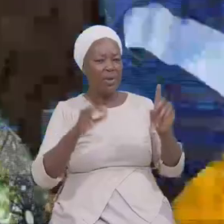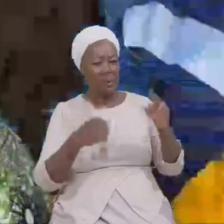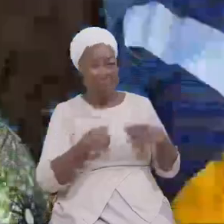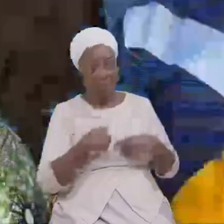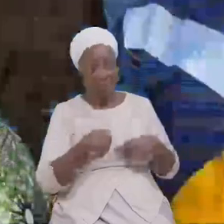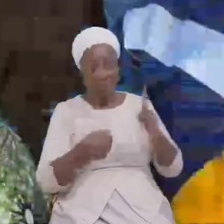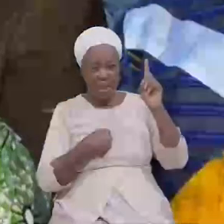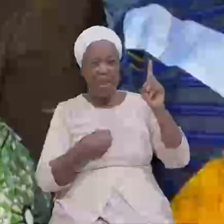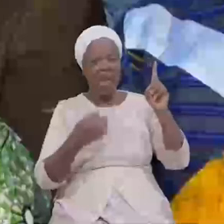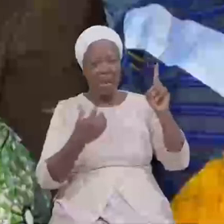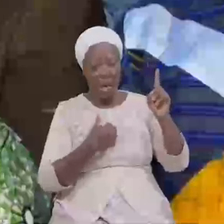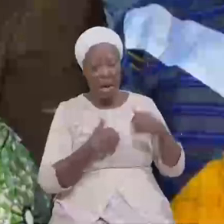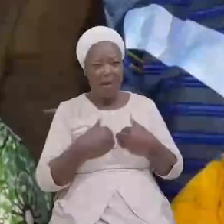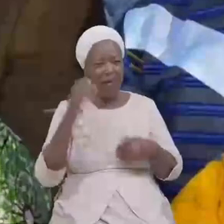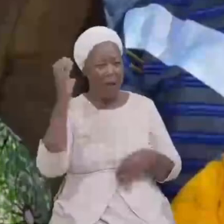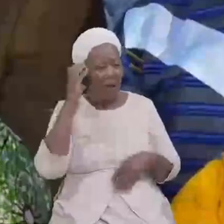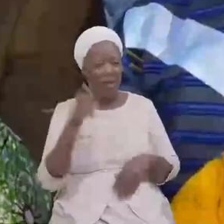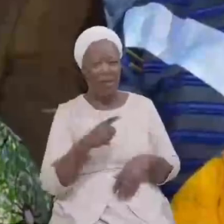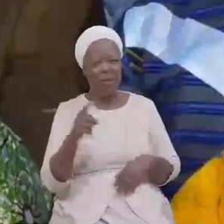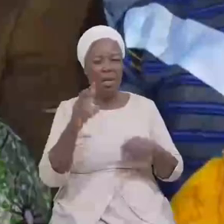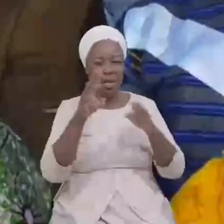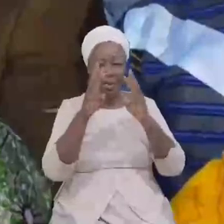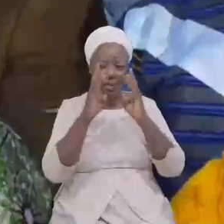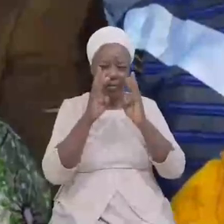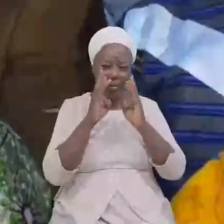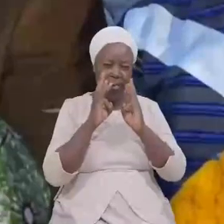Égypte et j'ai entendu les cris.